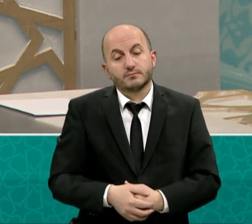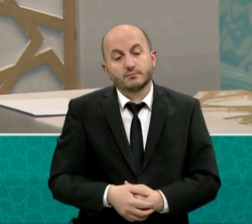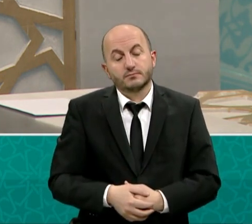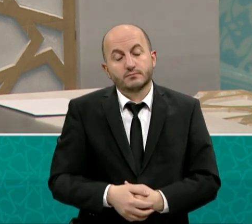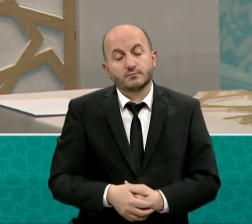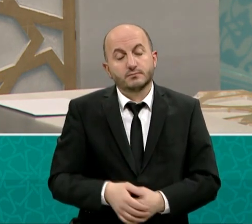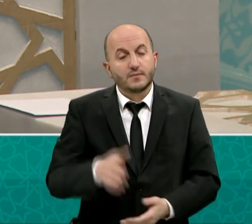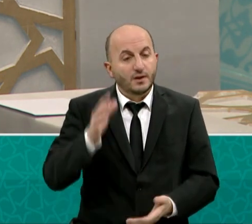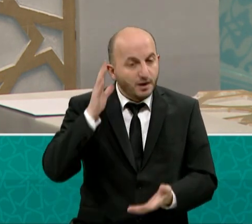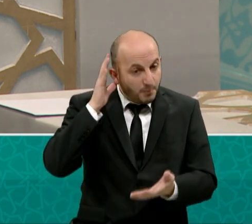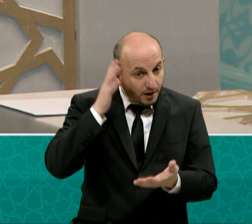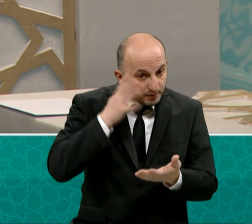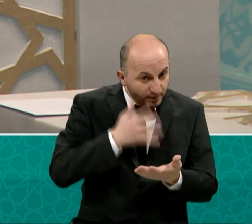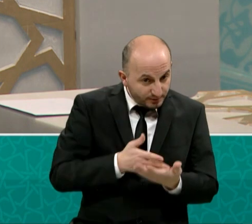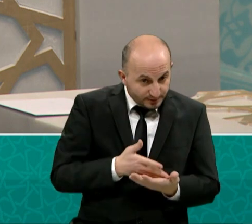İbadet,